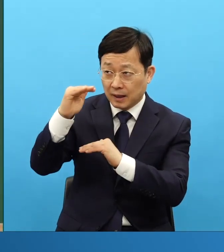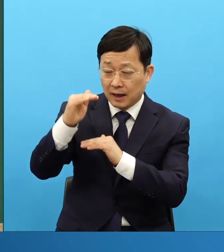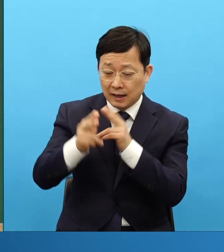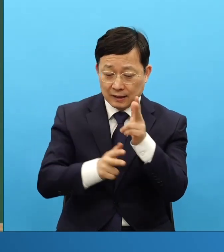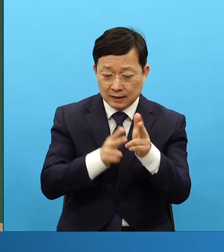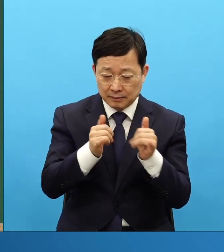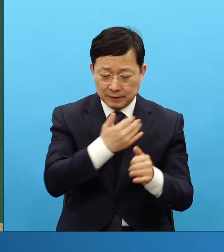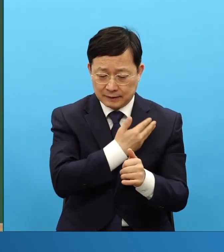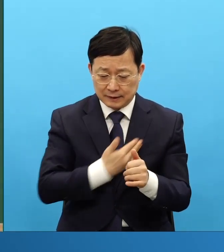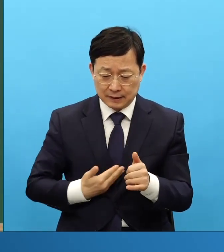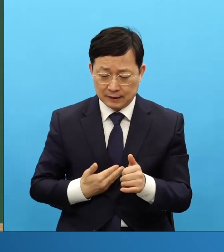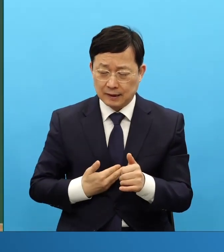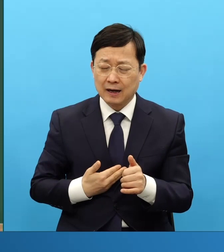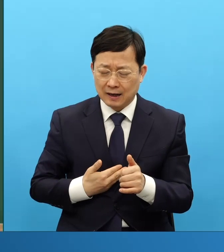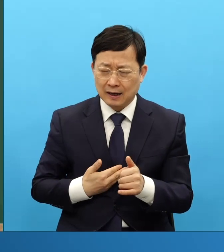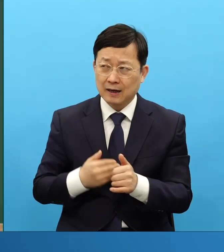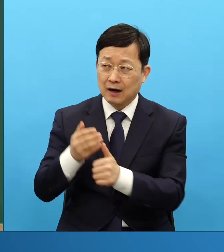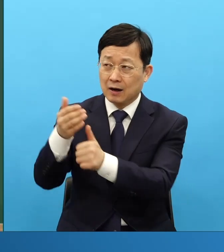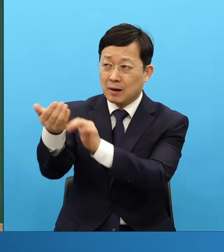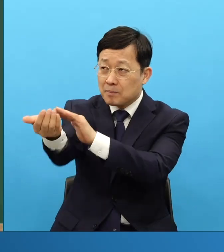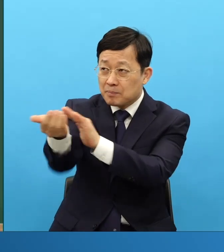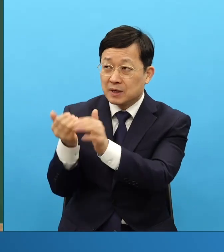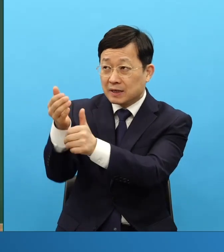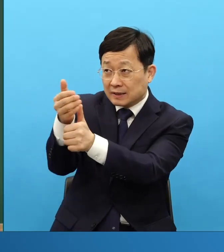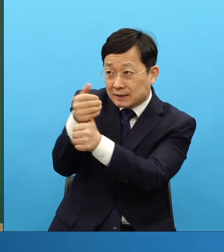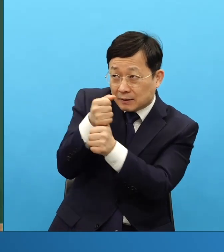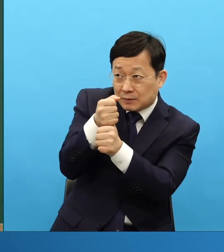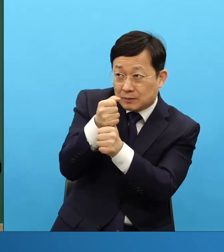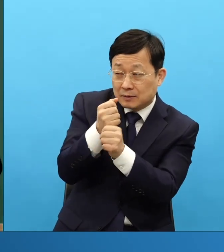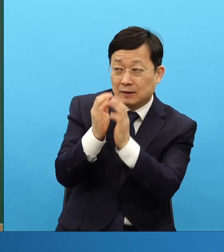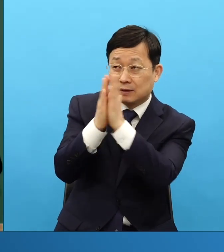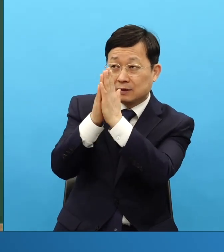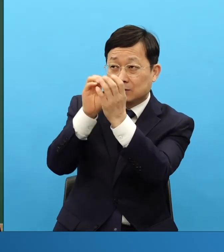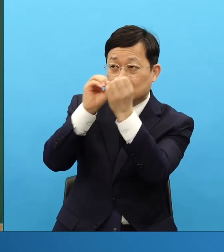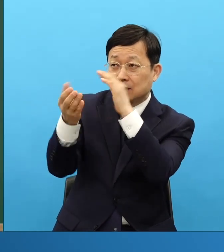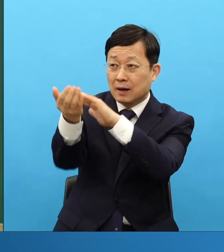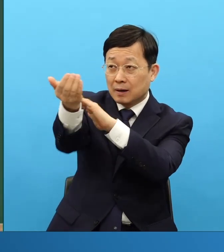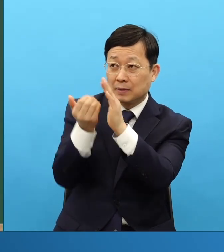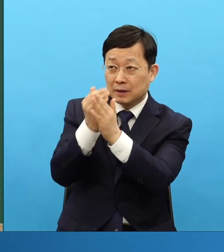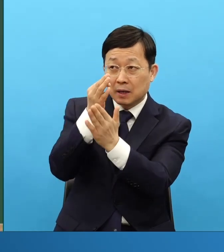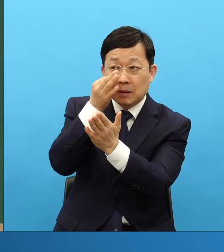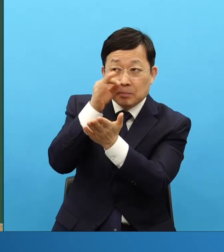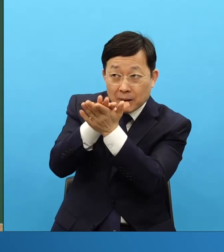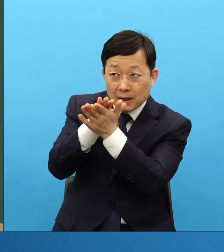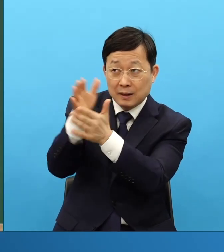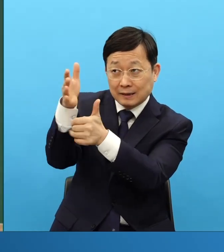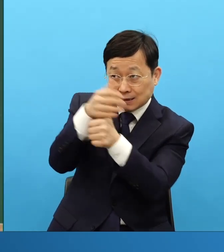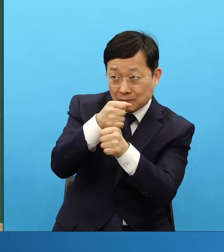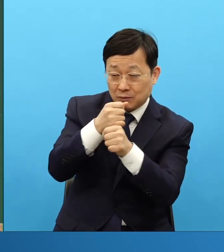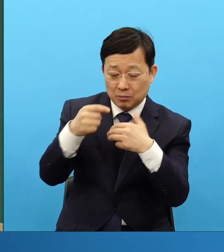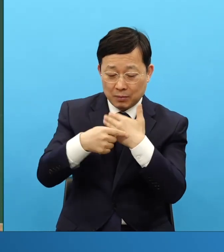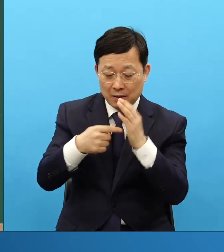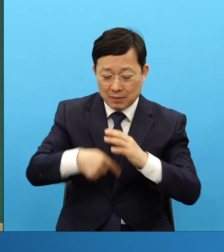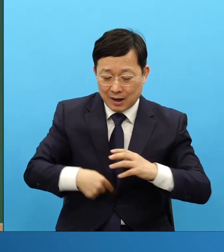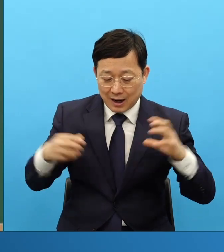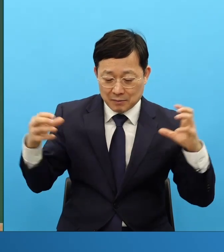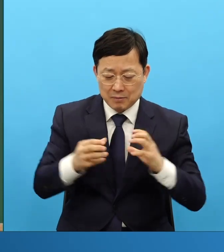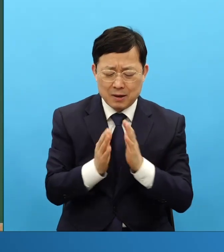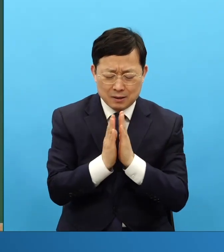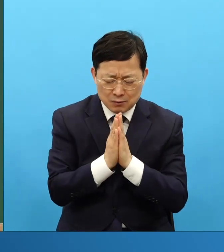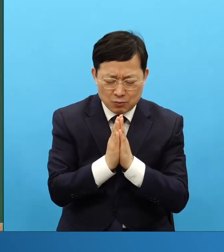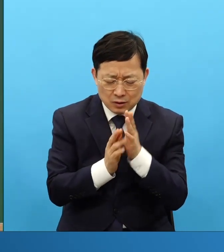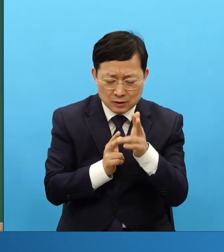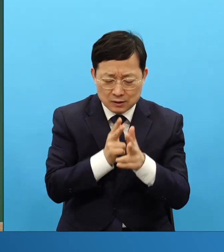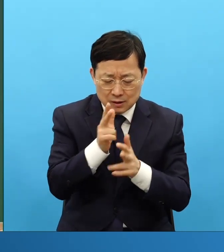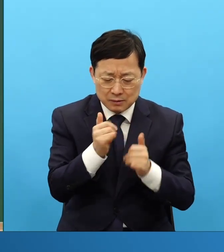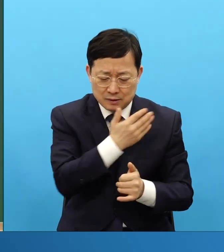기도하기 시작한 these 겁니다. people began to pray. 응답을 미리 본 거라요. And so they saw the answers in advance. 산업인들이 이런